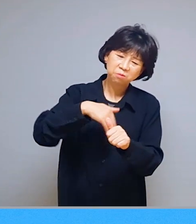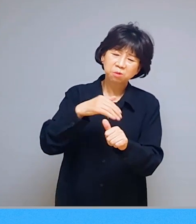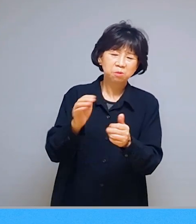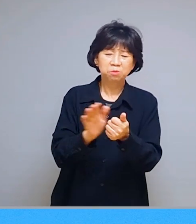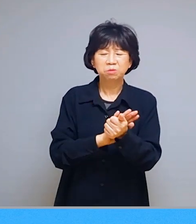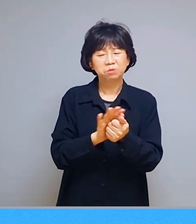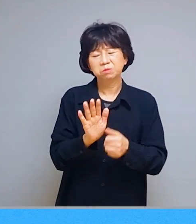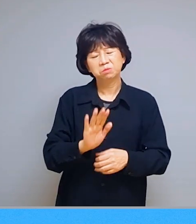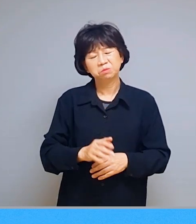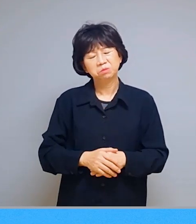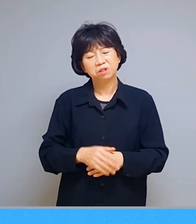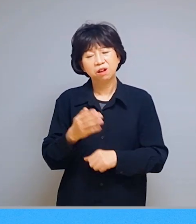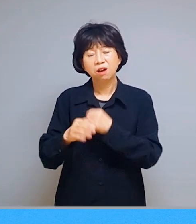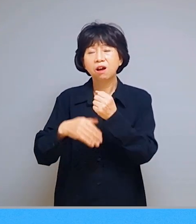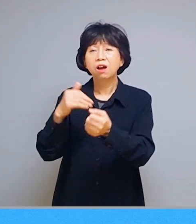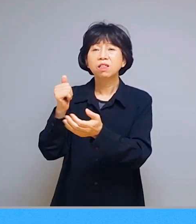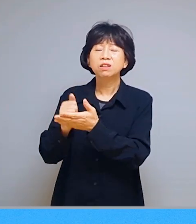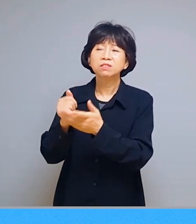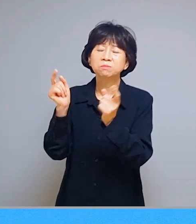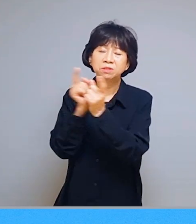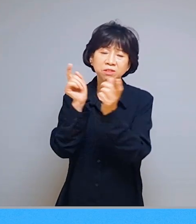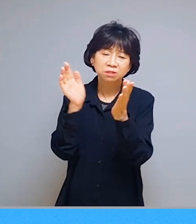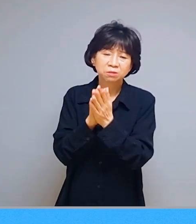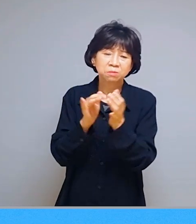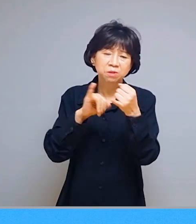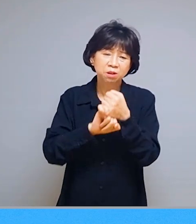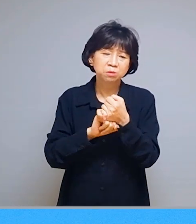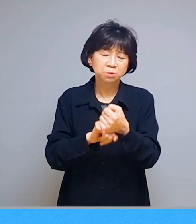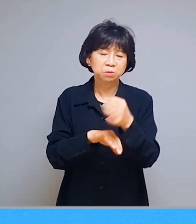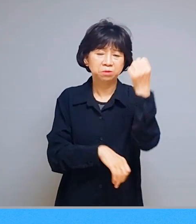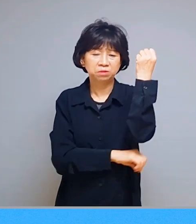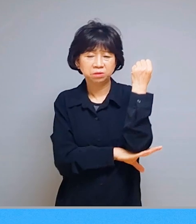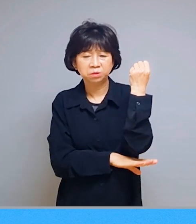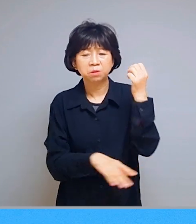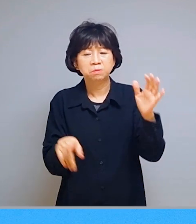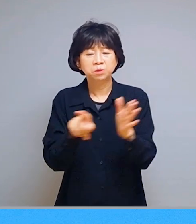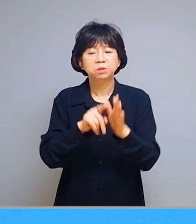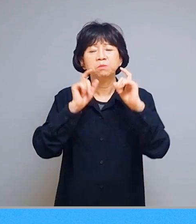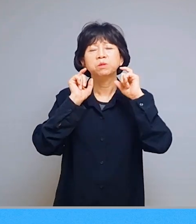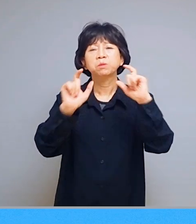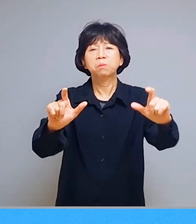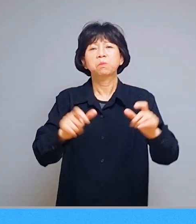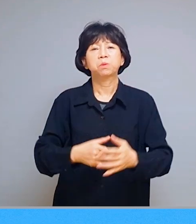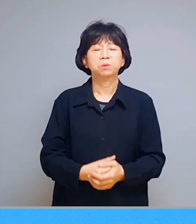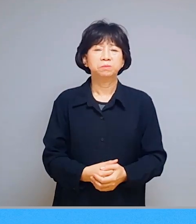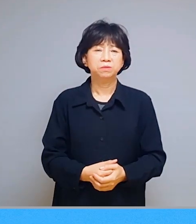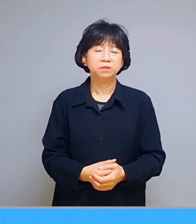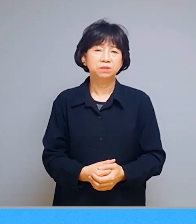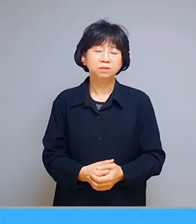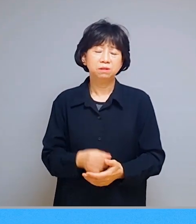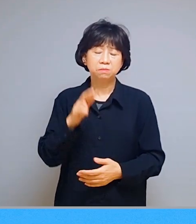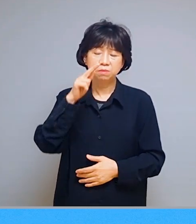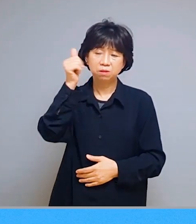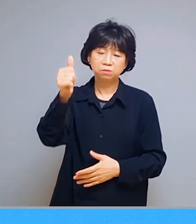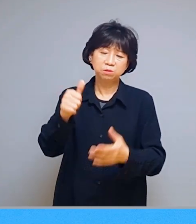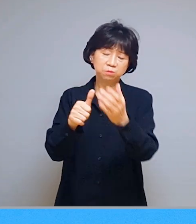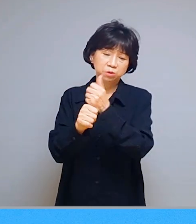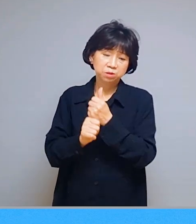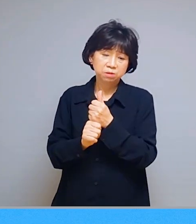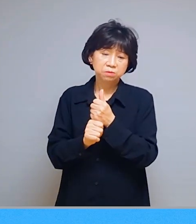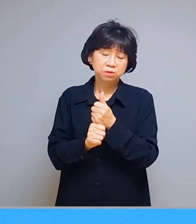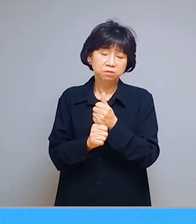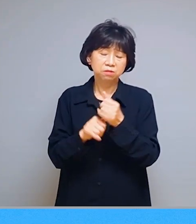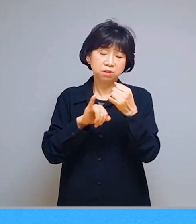아니에요. 하나님께서 직접 주신 약속을 근거로 한 믿음의 선포입니다. 바울이 붙잡은 하나님의 약속은